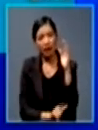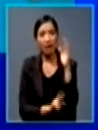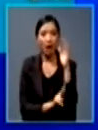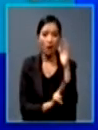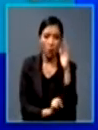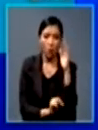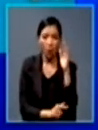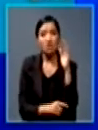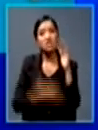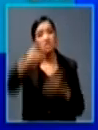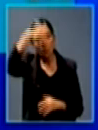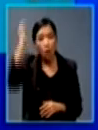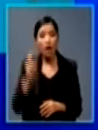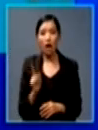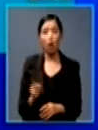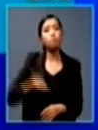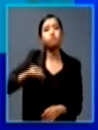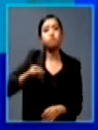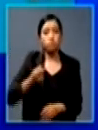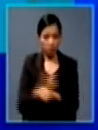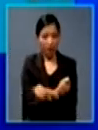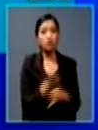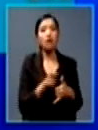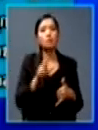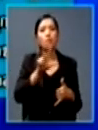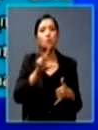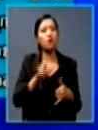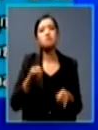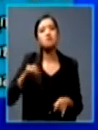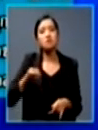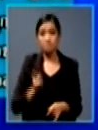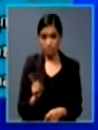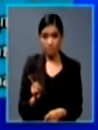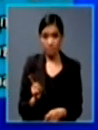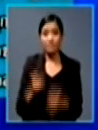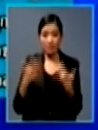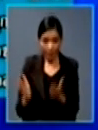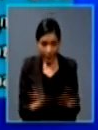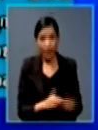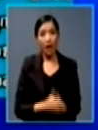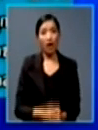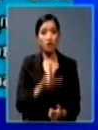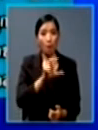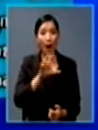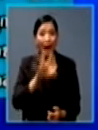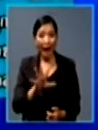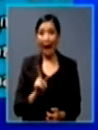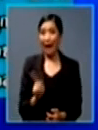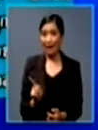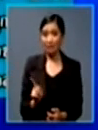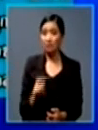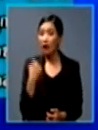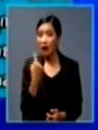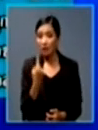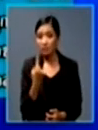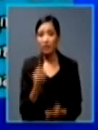ไม่เปลี่ยนแปลงนะครับค่าครองชีพอะไรอัตราเงินเฟ้ออะไรต่างๆมันคงที่นะครับราคาสินค้าไม่ขยับนะ ส่วนที่ขึ้นมา305บาทขึ้น